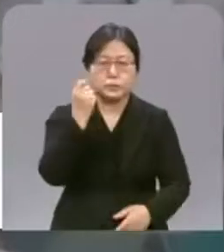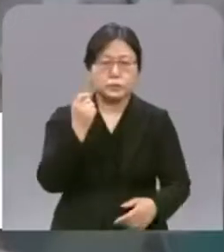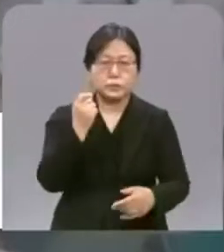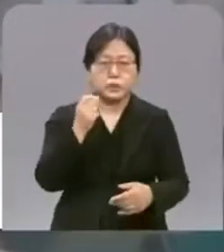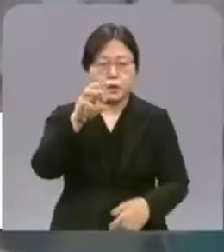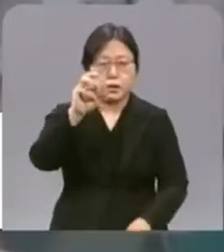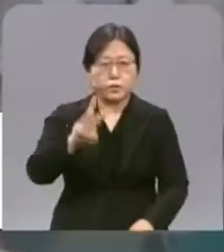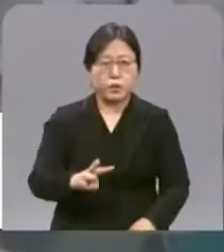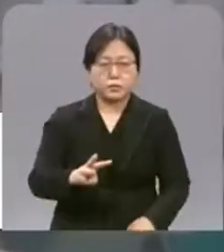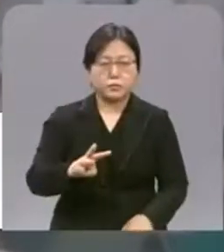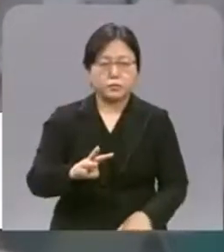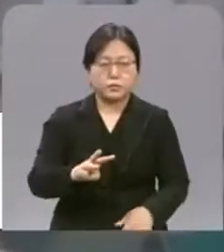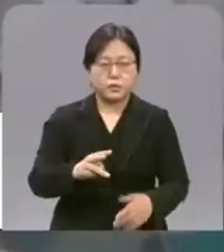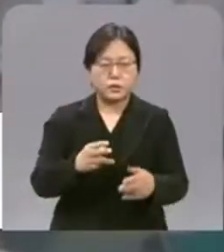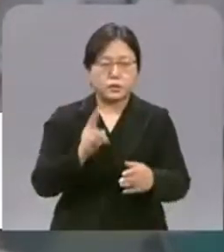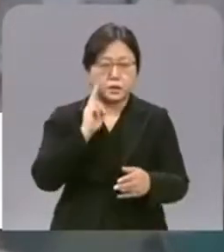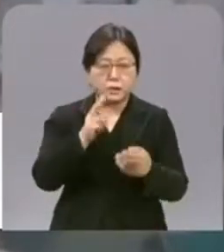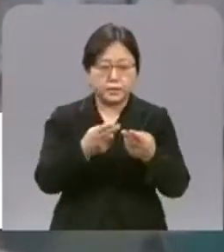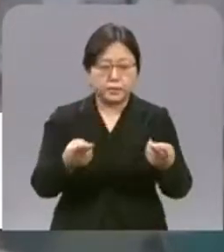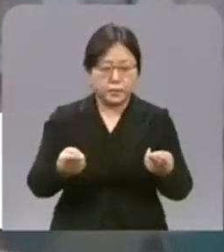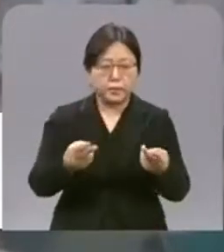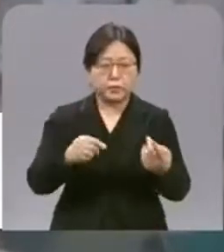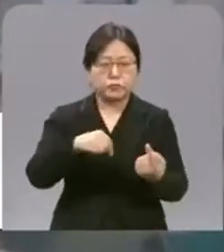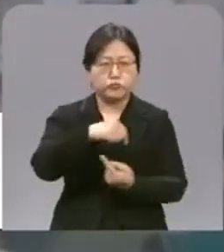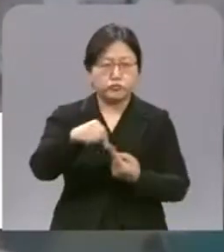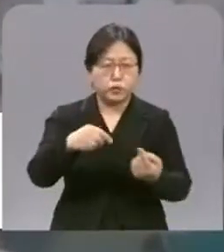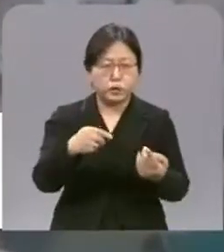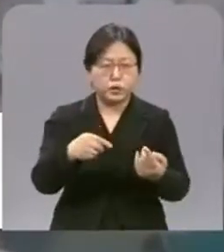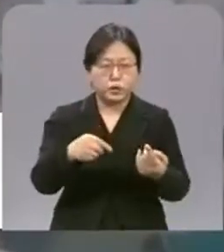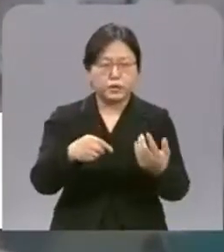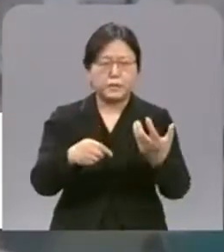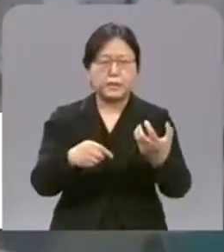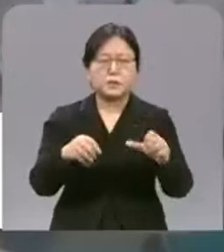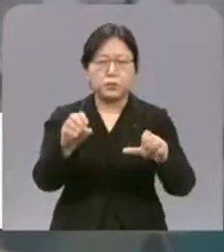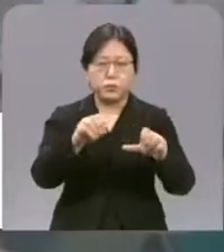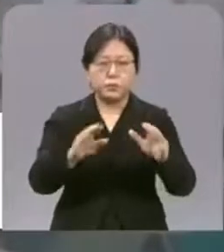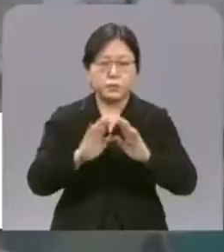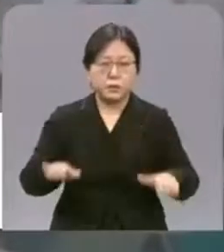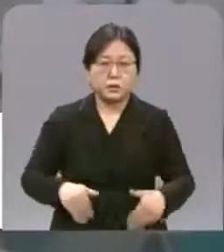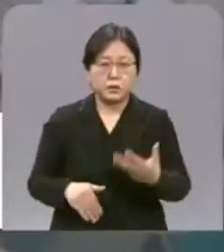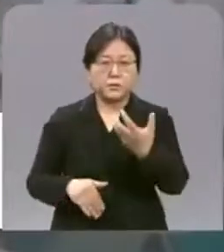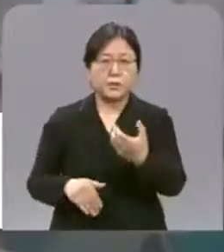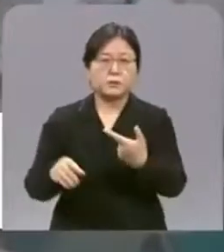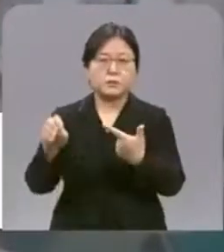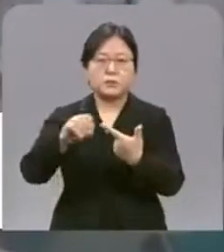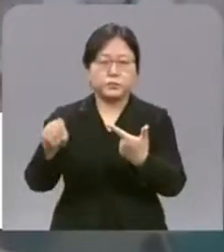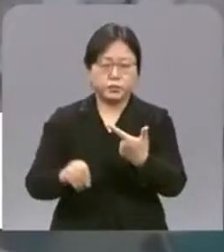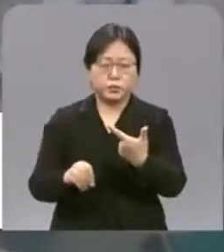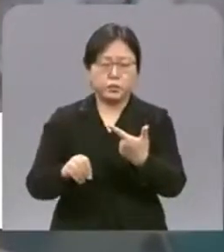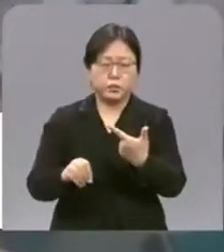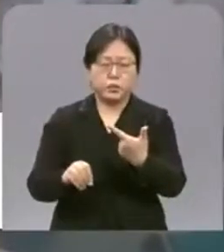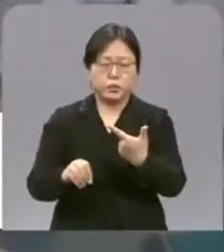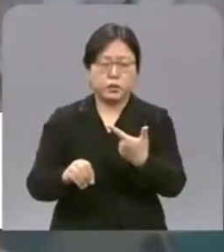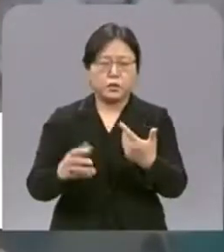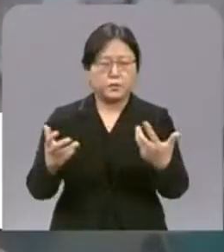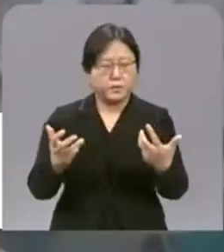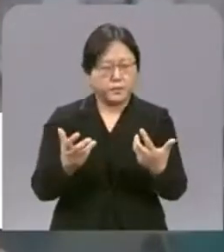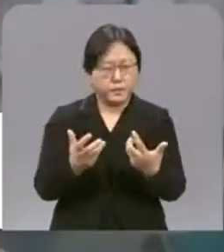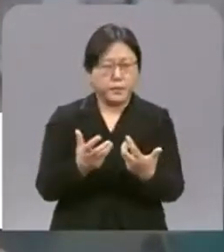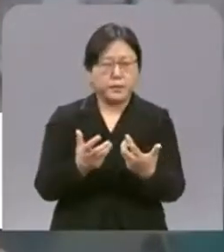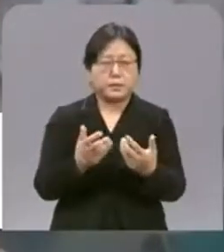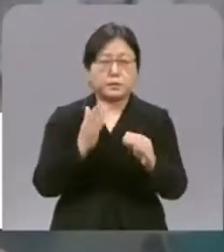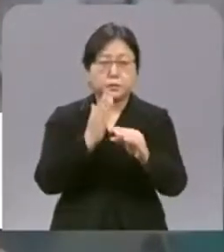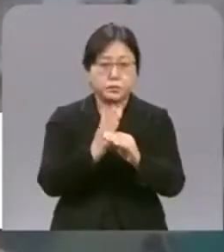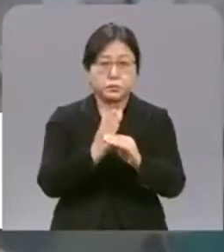특히 광주광역시의 중환자 병상은 가동률이 85%, 또 전남은 86%를 넘어서 포화 상태에 임박해